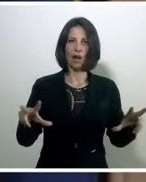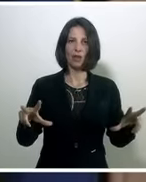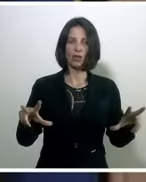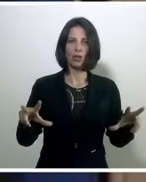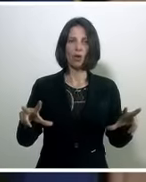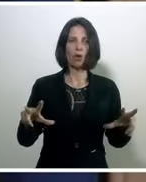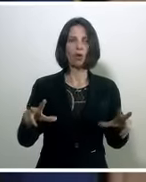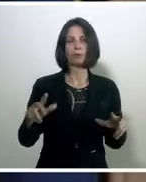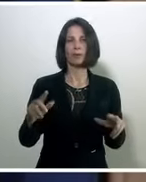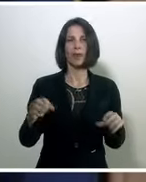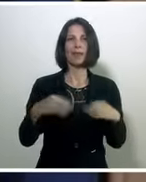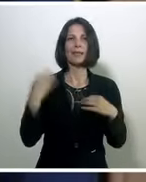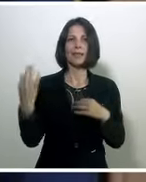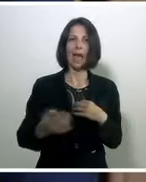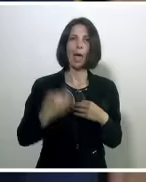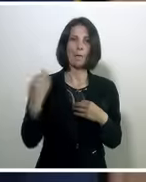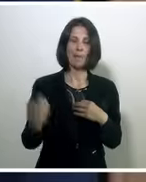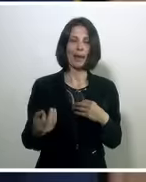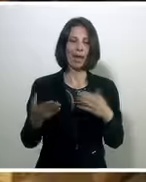Repubblica